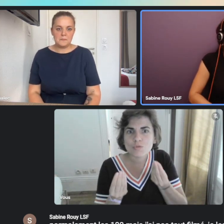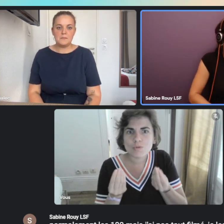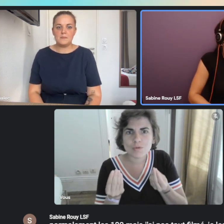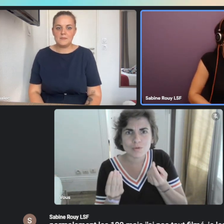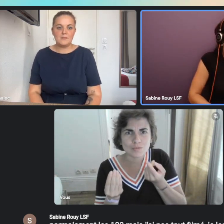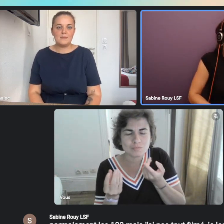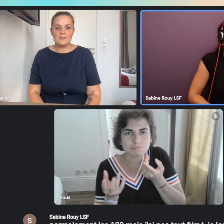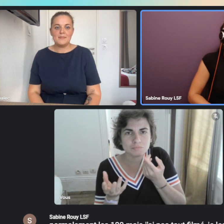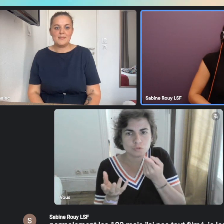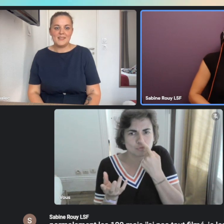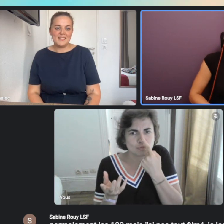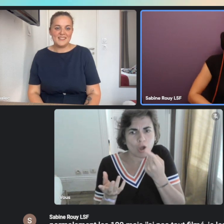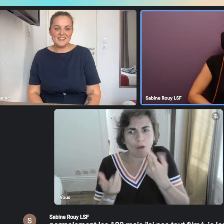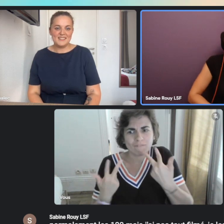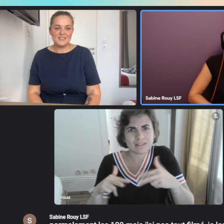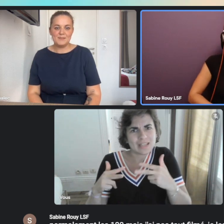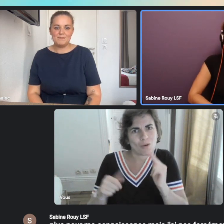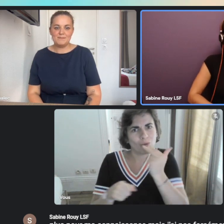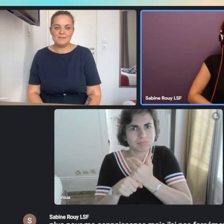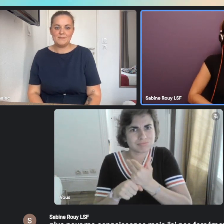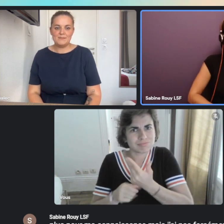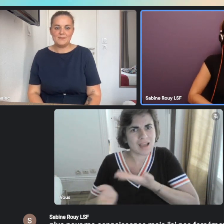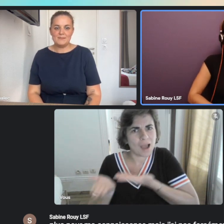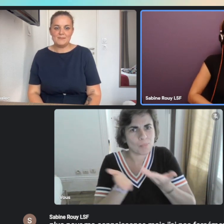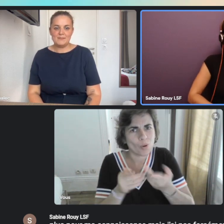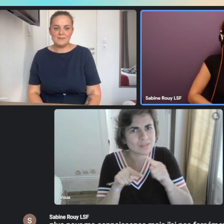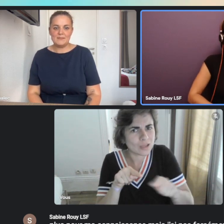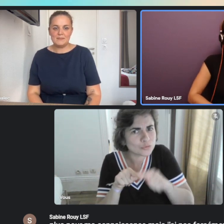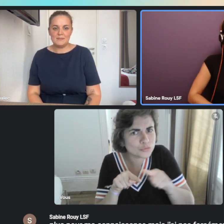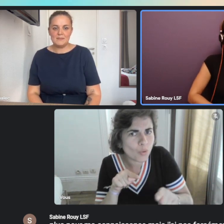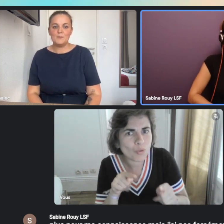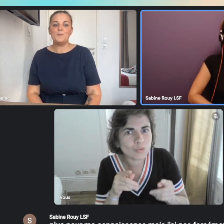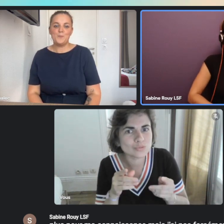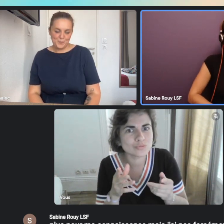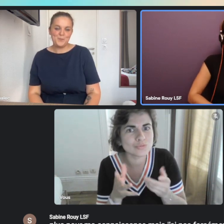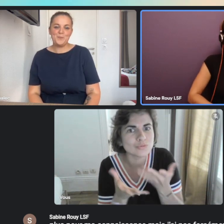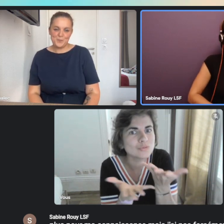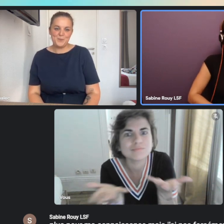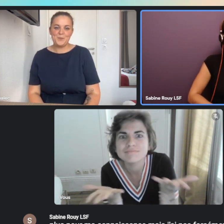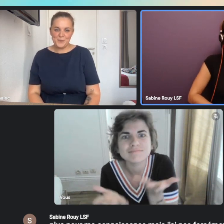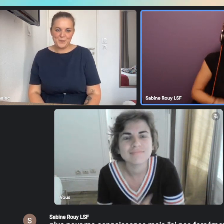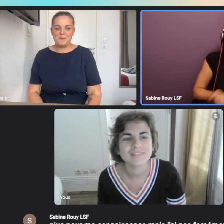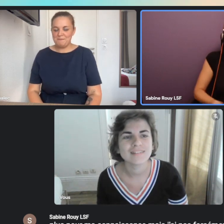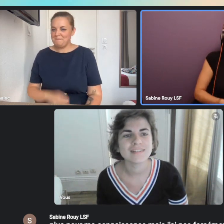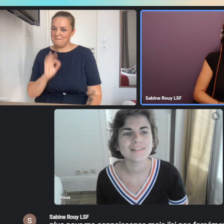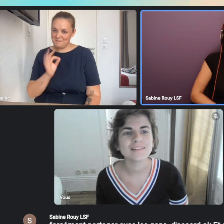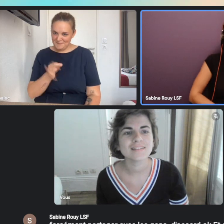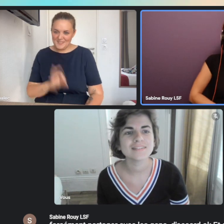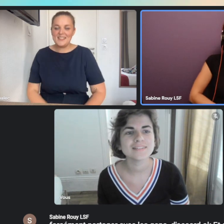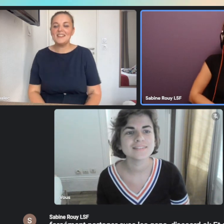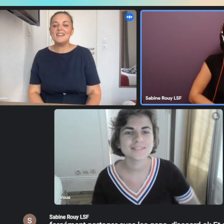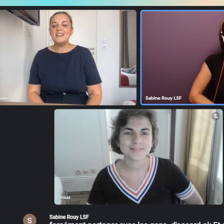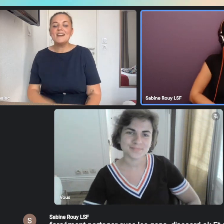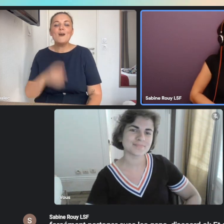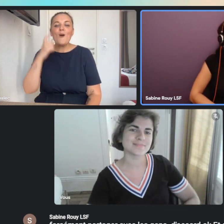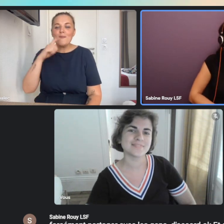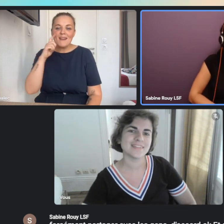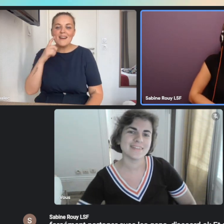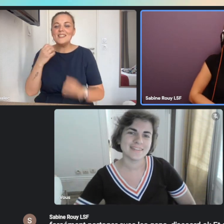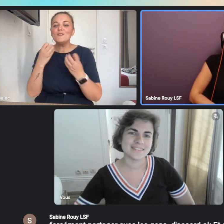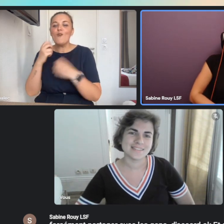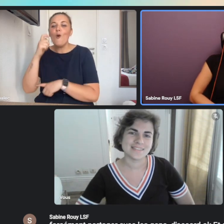tu trouves que tu as eu beaucoup de retours ou que c'est des est-ce que ça t'a apporté quelque chose?